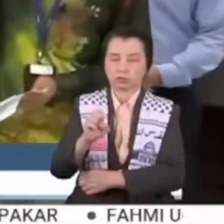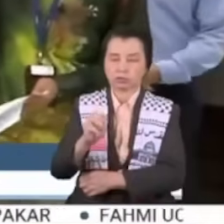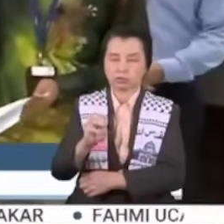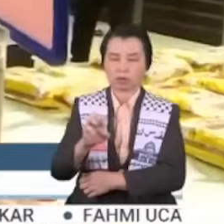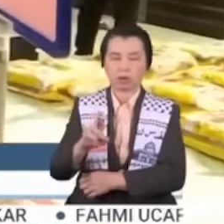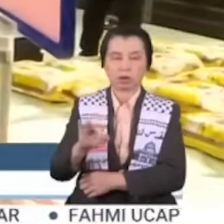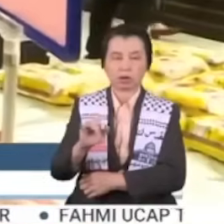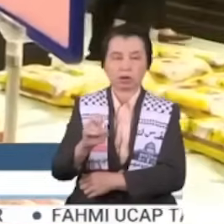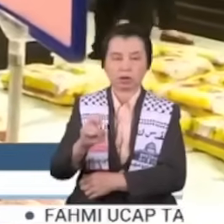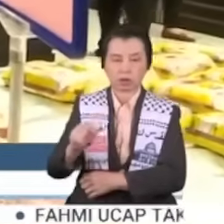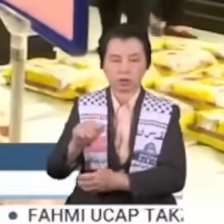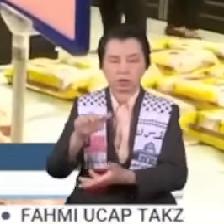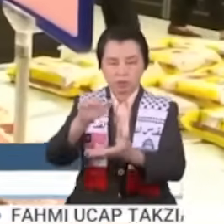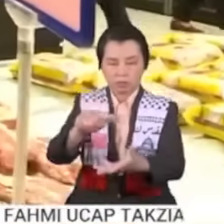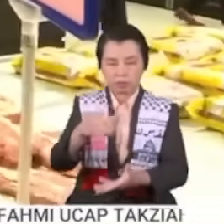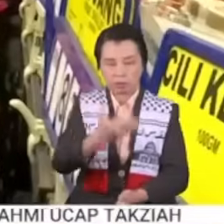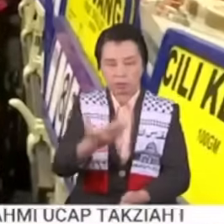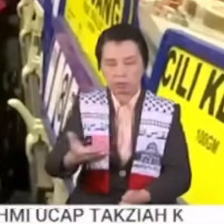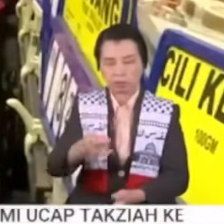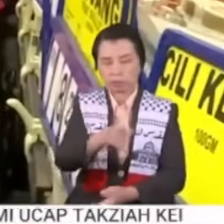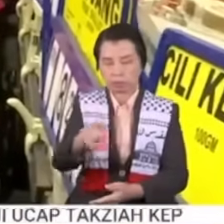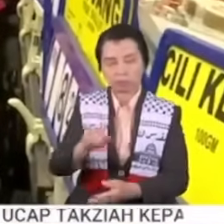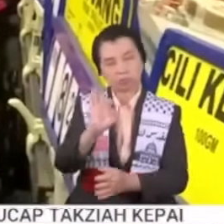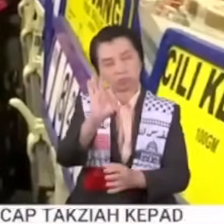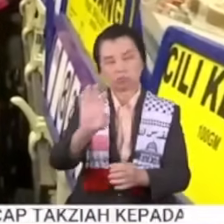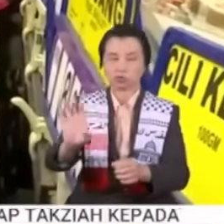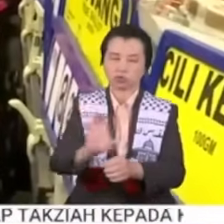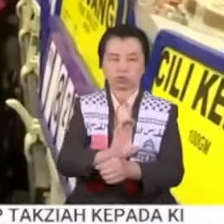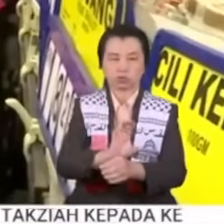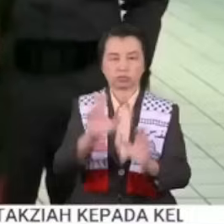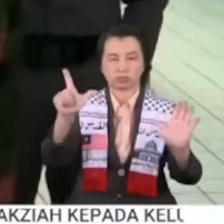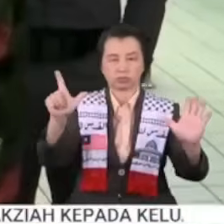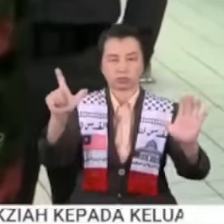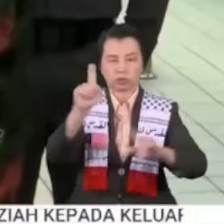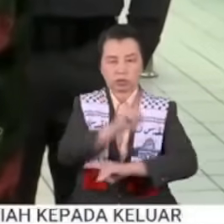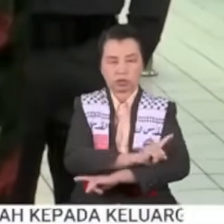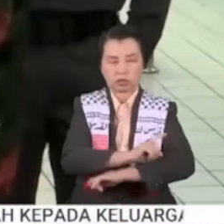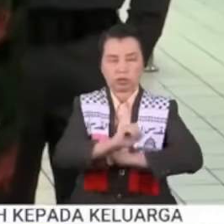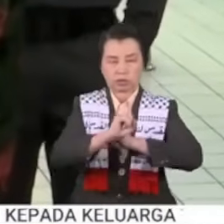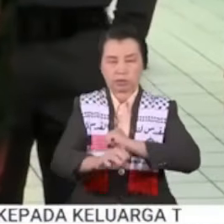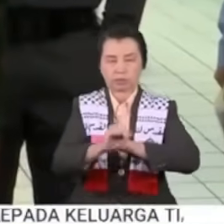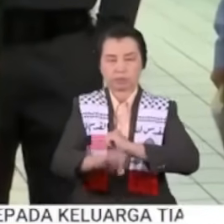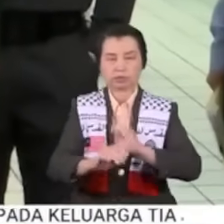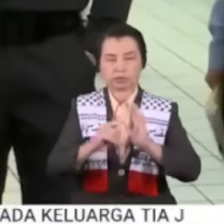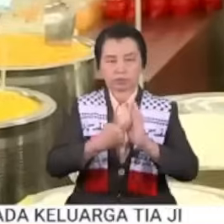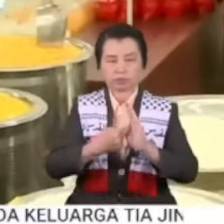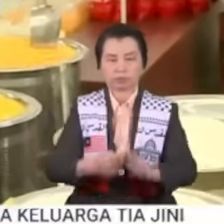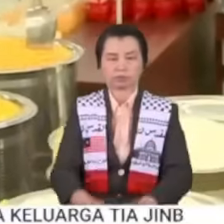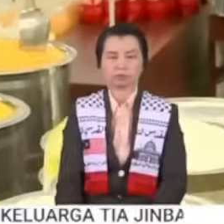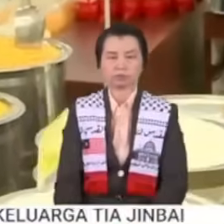tambahnya bekalan bagi kesemua bahan terlibat juga mencukupi sepanjang tujuh hari kempen berkuat